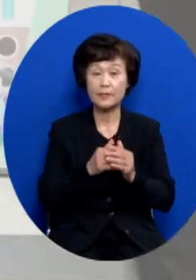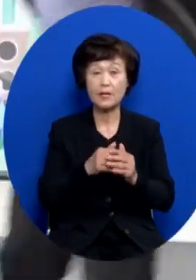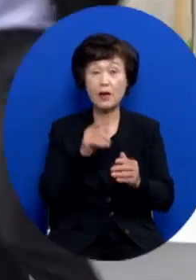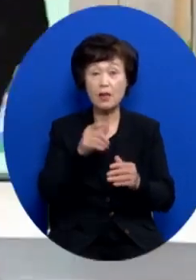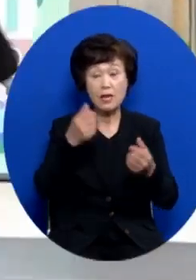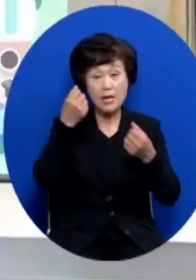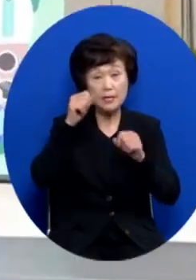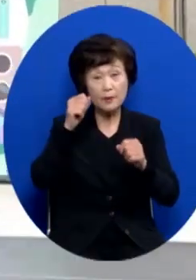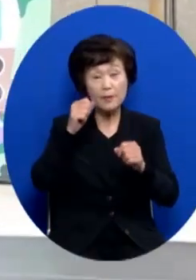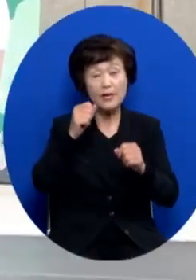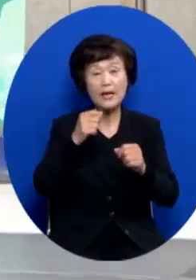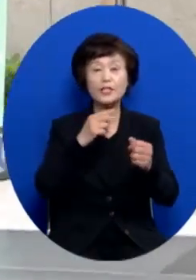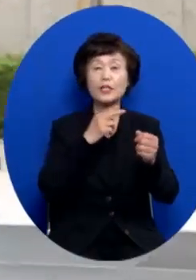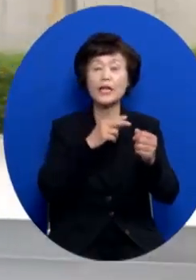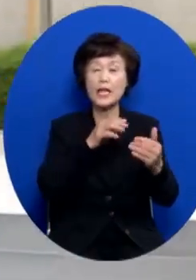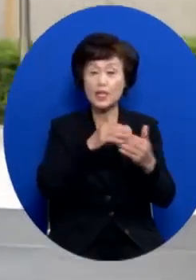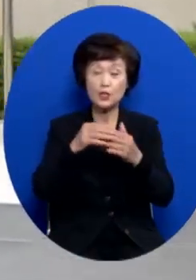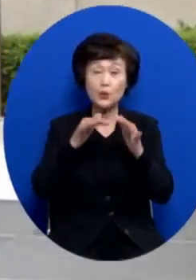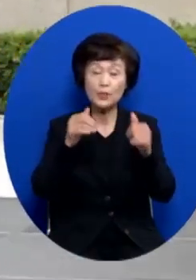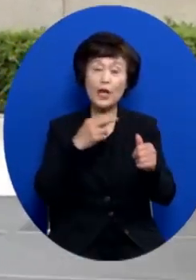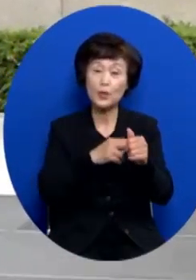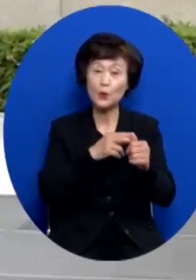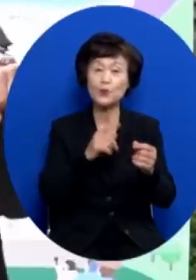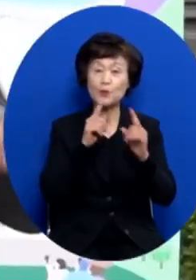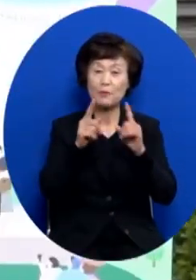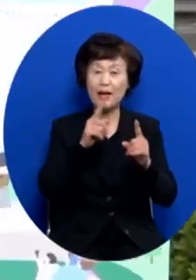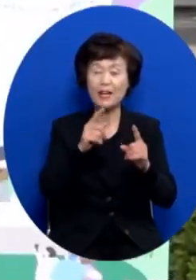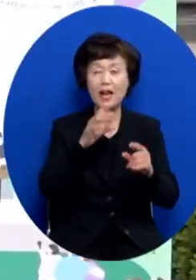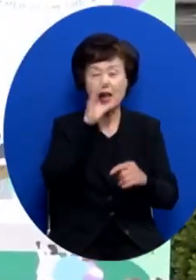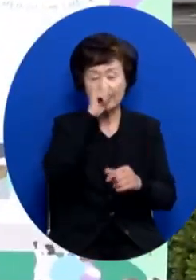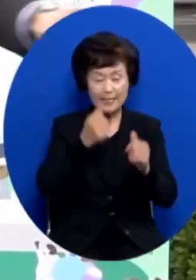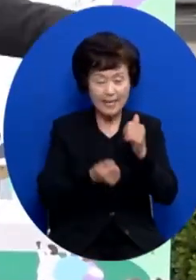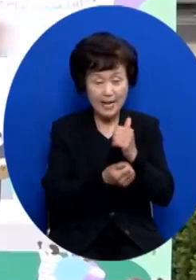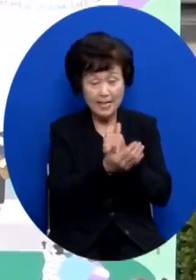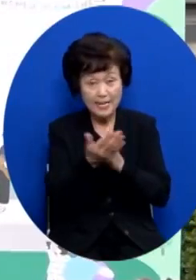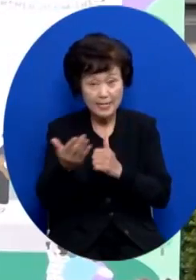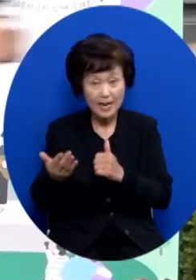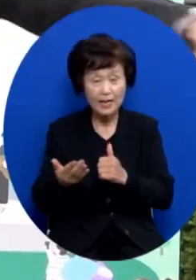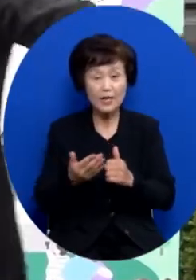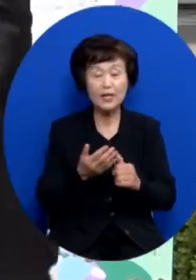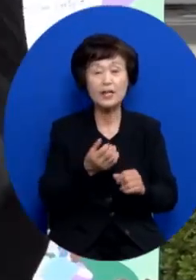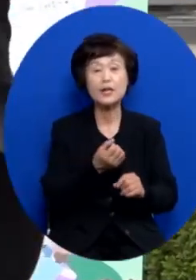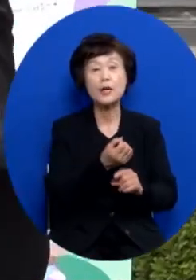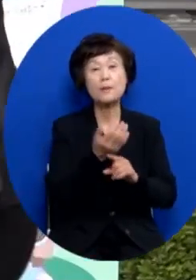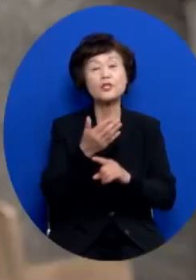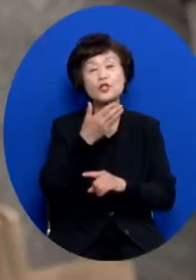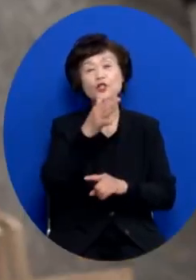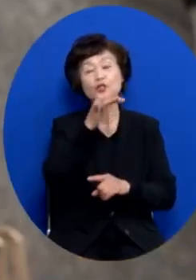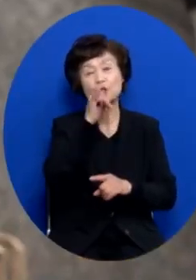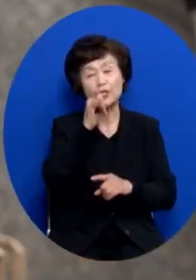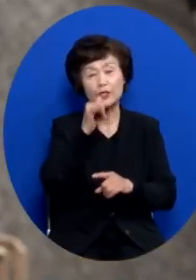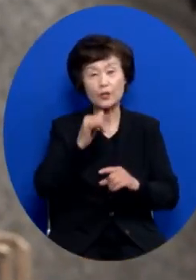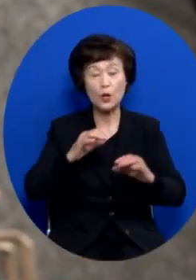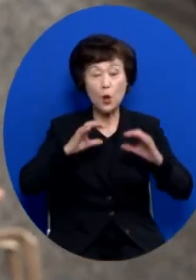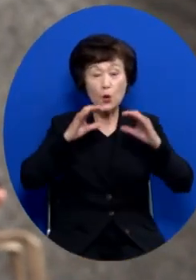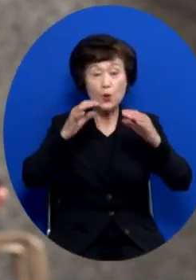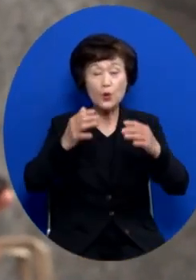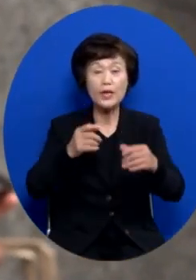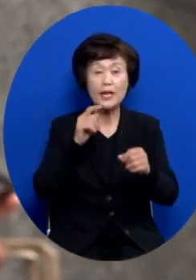실용댄스학부장 문병순 교수는 춤을 통해 선한 영향력을 펼칠 수 있도록 글로벌 리더 육성을 위한 교육을 하고